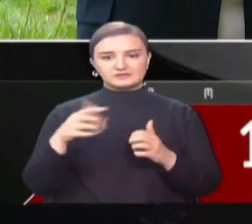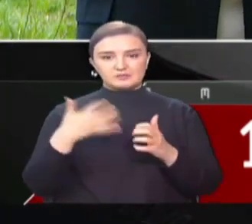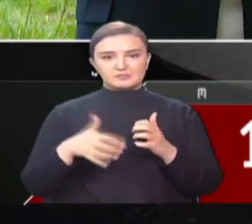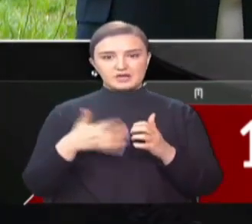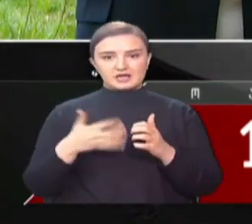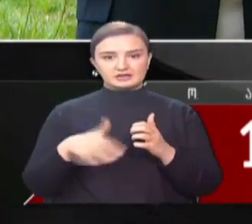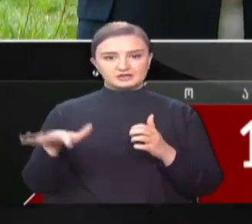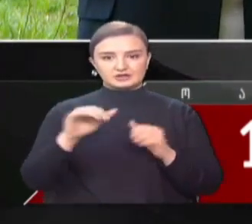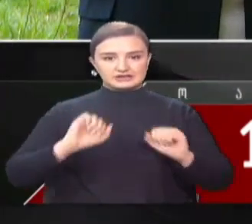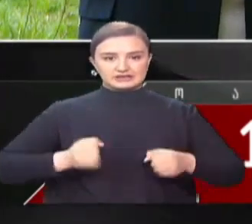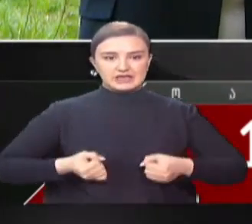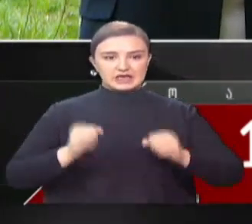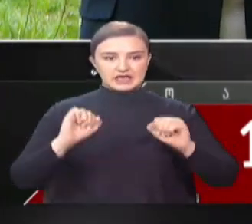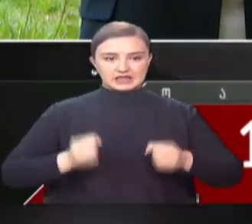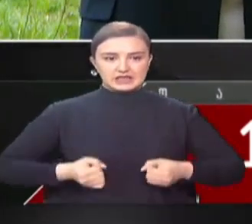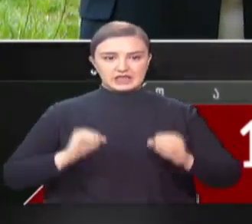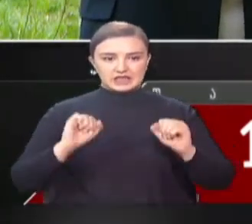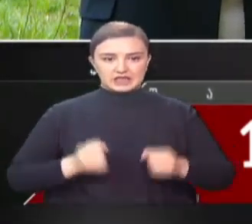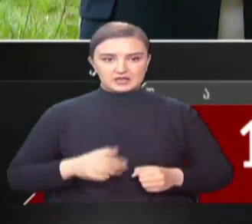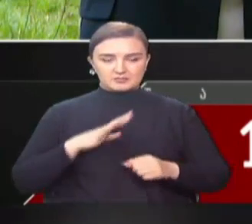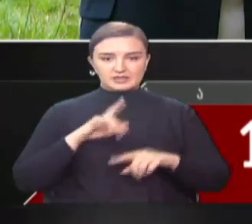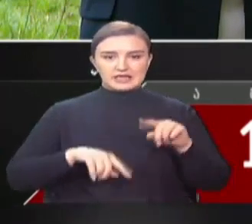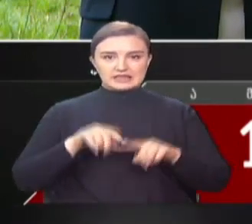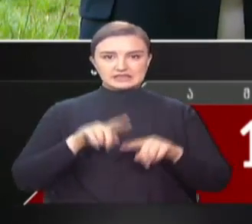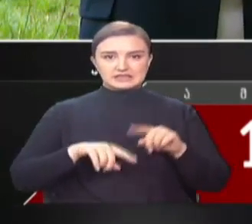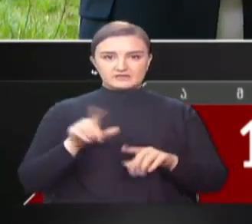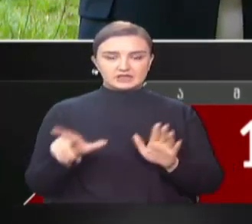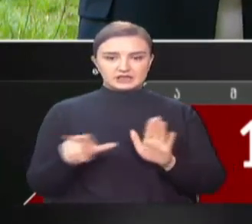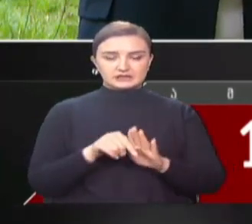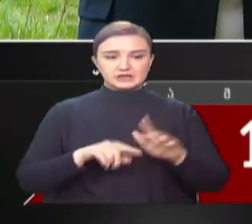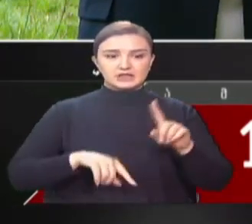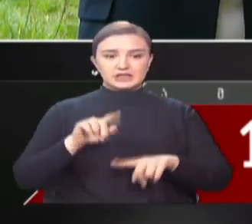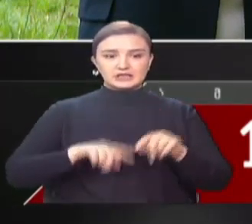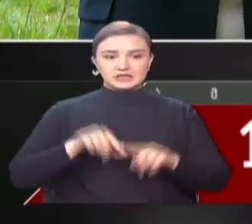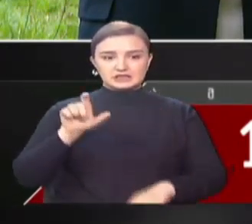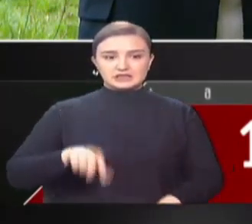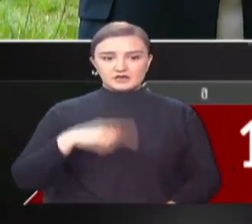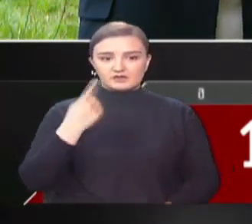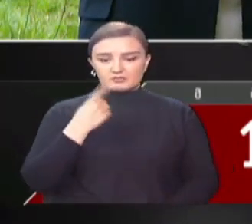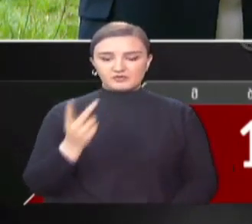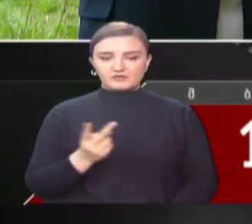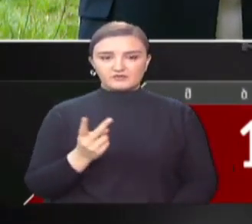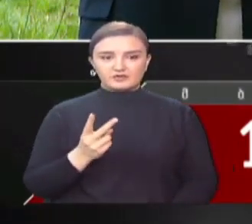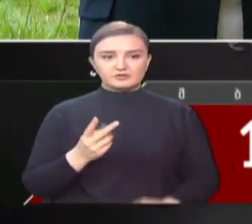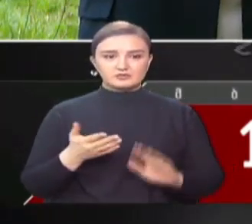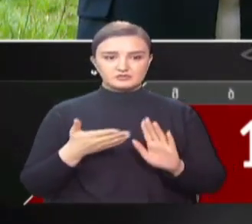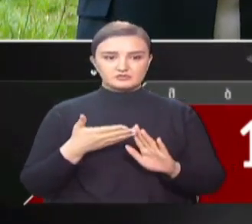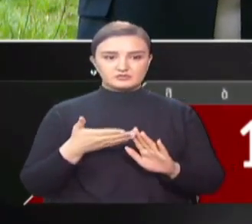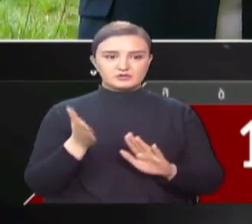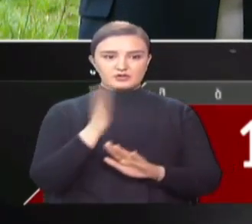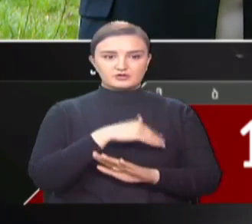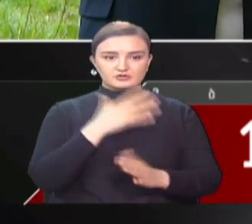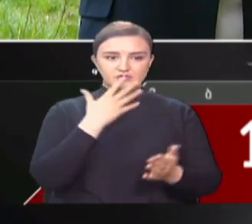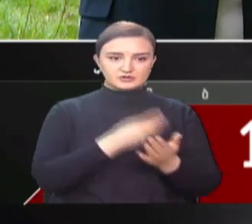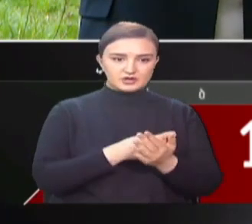სკვერში, სადაც საქანელაზე ქანაობდა ნათესავთან ერთად. როგორც ნათესავი აღნიშნავს, ისინი დაიშალნენ და ის